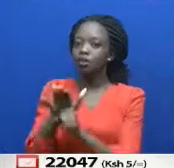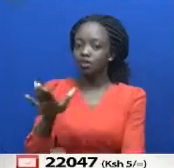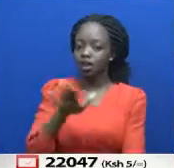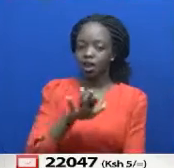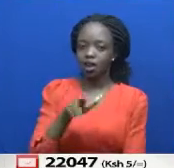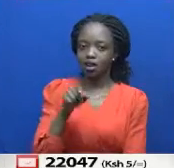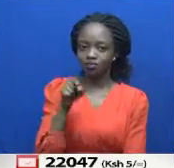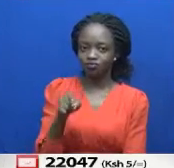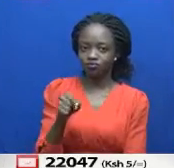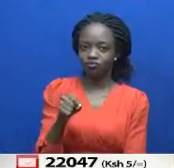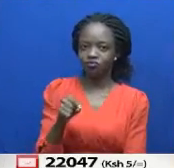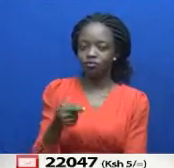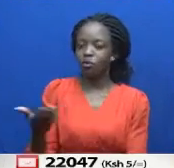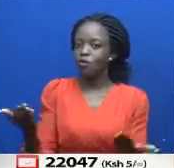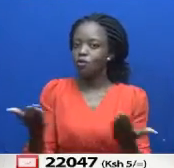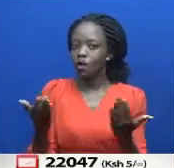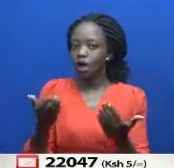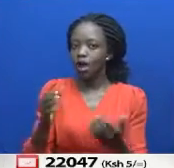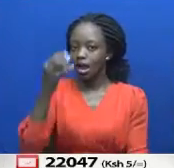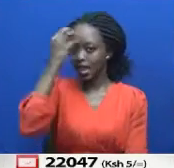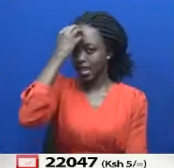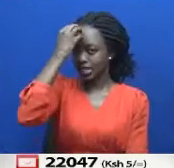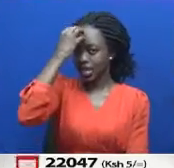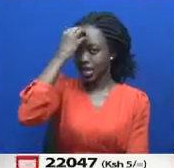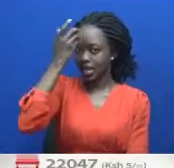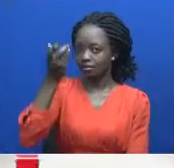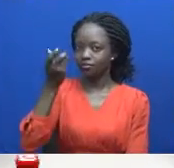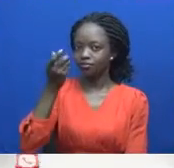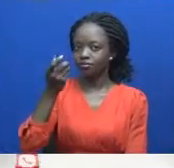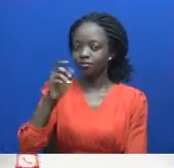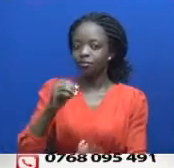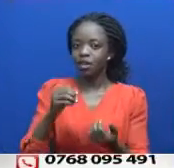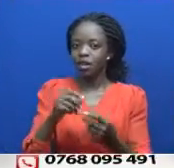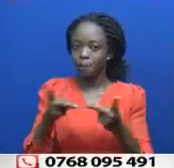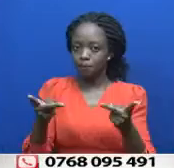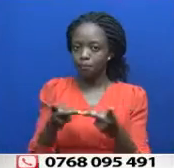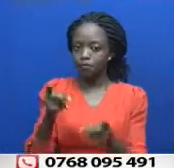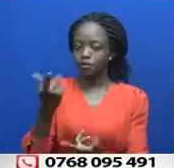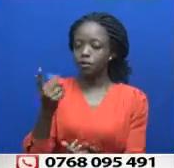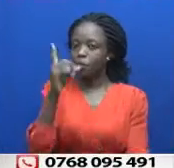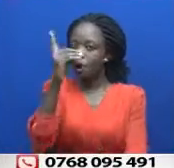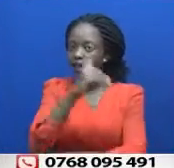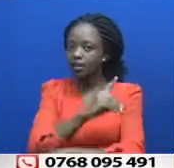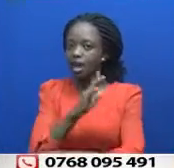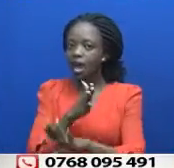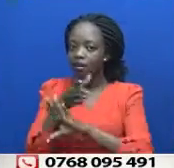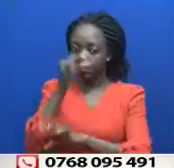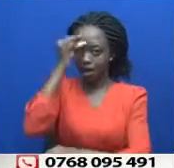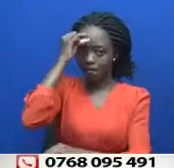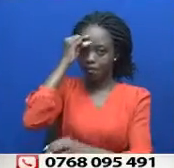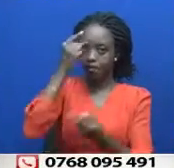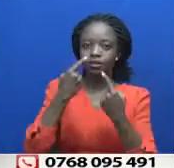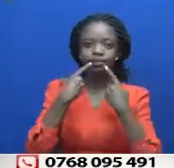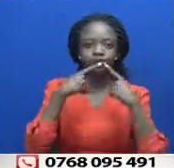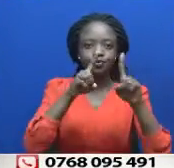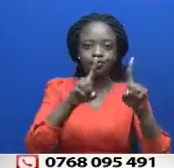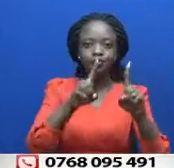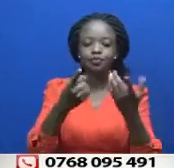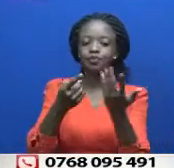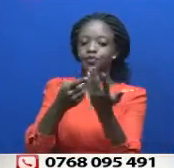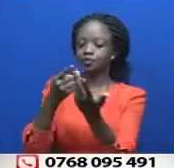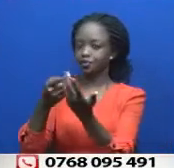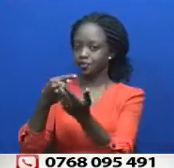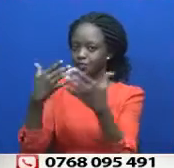Pilo Studio, tunakujia moja kwa moja toka mjini Kitale katika gatuzi la Trans Nzoia. Siku moja baada ya serikali kuweza kutoa takwimu